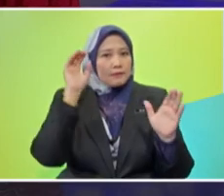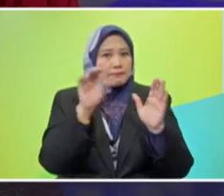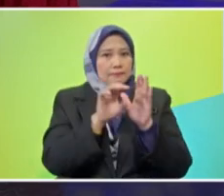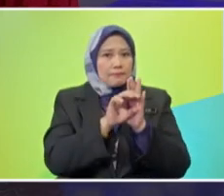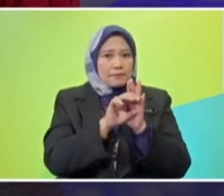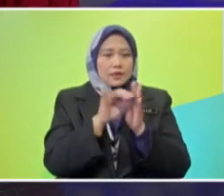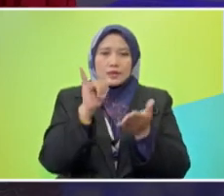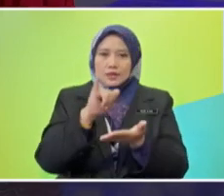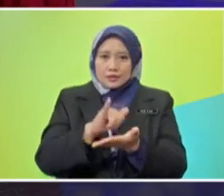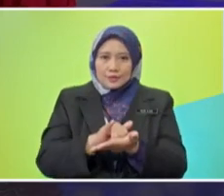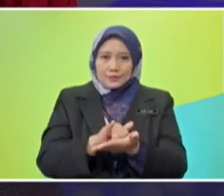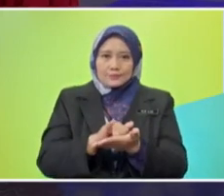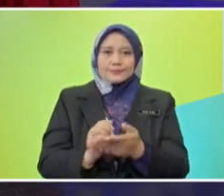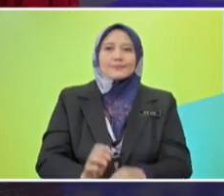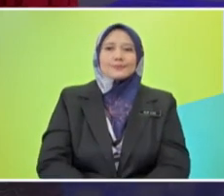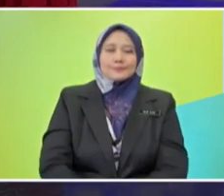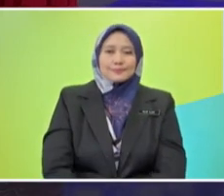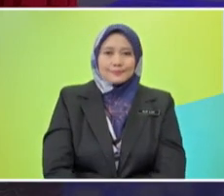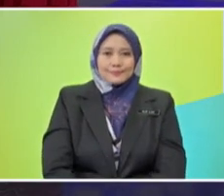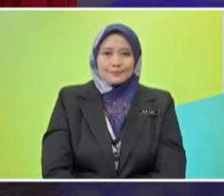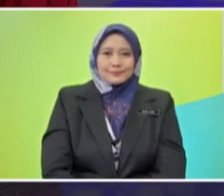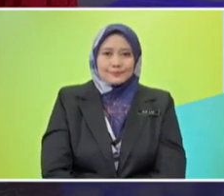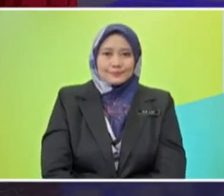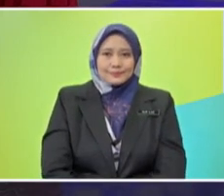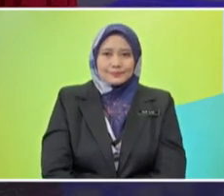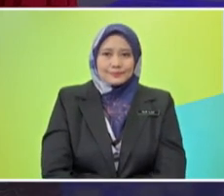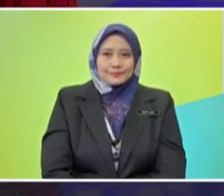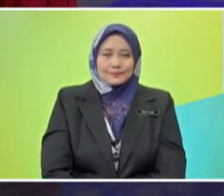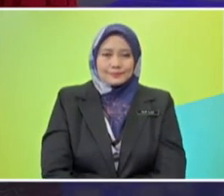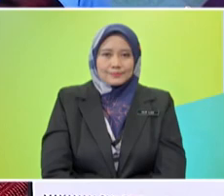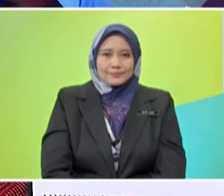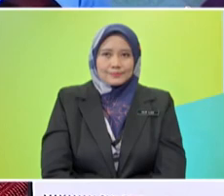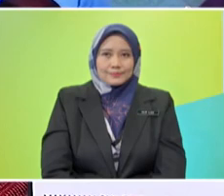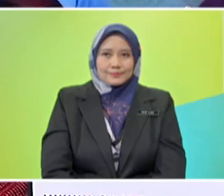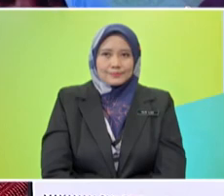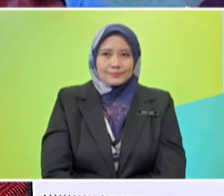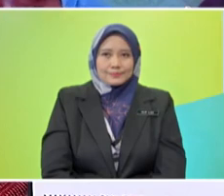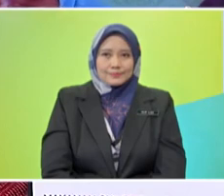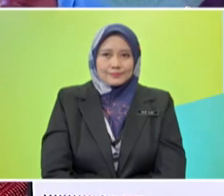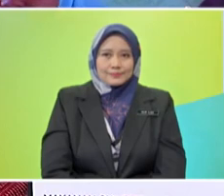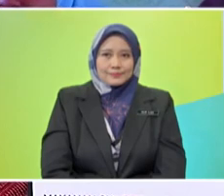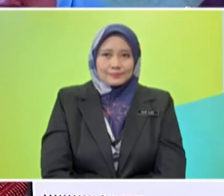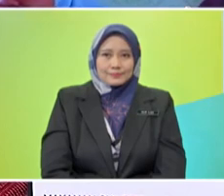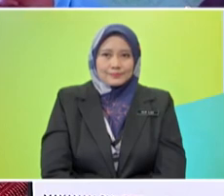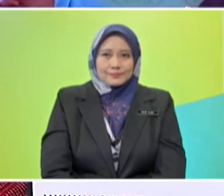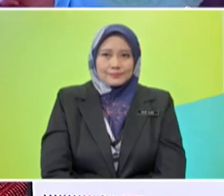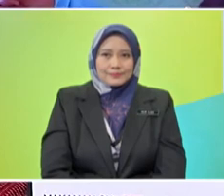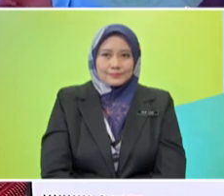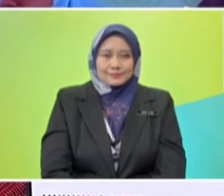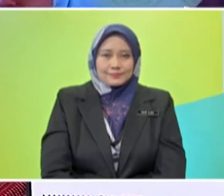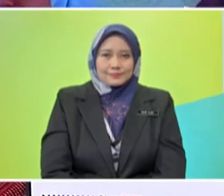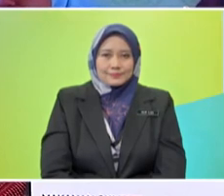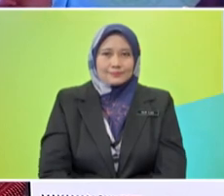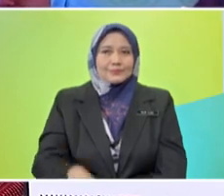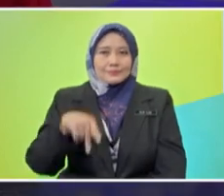sibuk untuk menyelesaikan tugasan yang diberikan oleh cikgu kita. Betul. Alisha dah siap ke belum, Alisha? Alisha dah siap ke? Dah siap ke belum, Alisha? Oi,